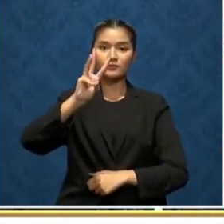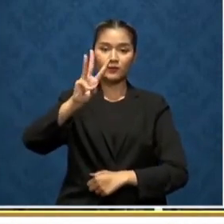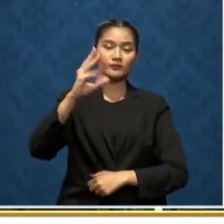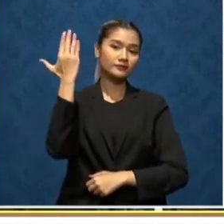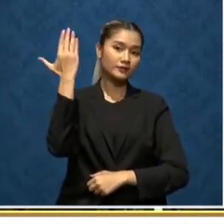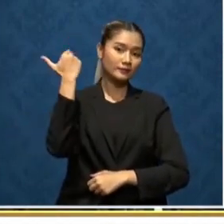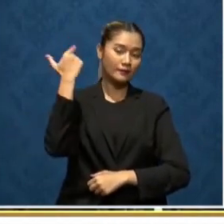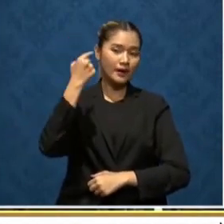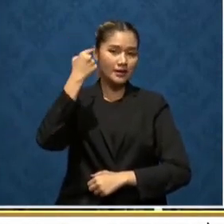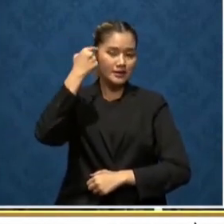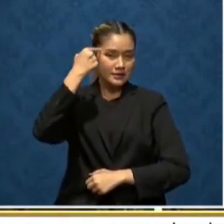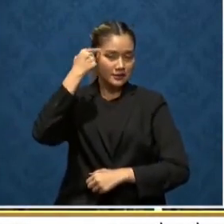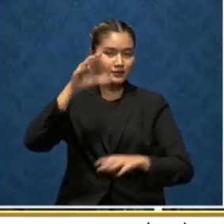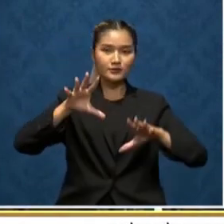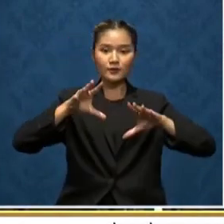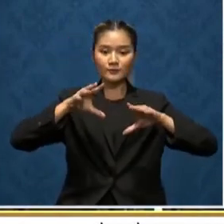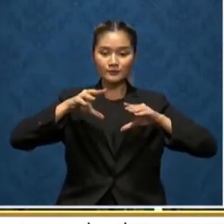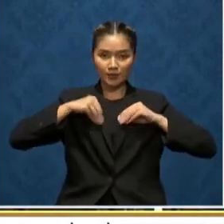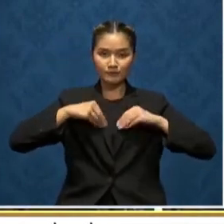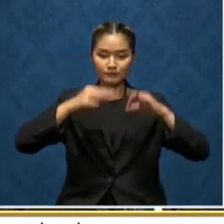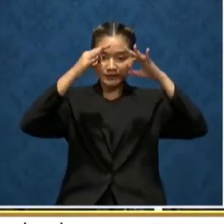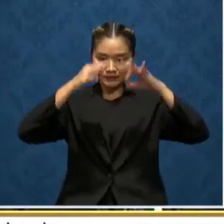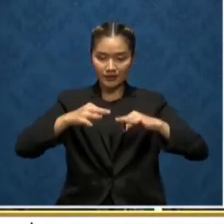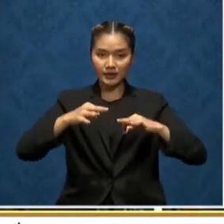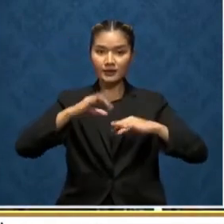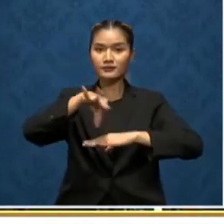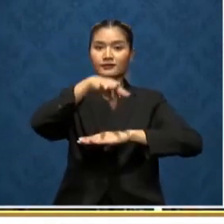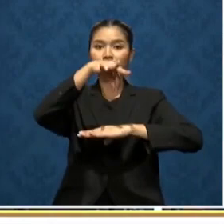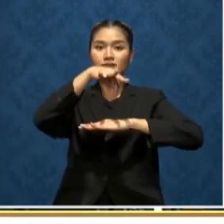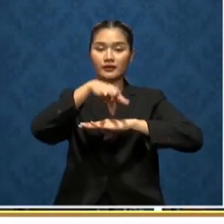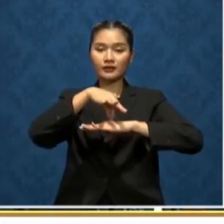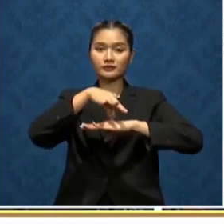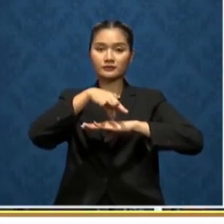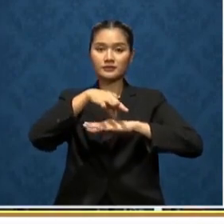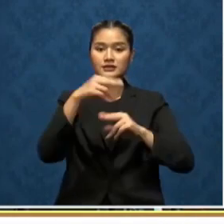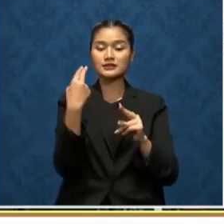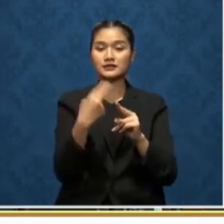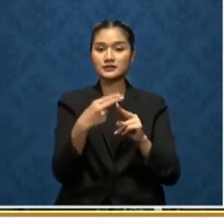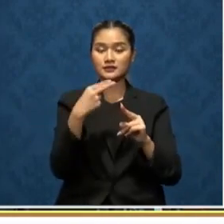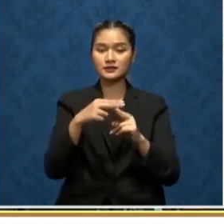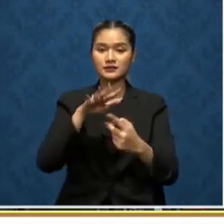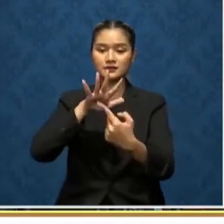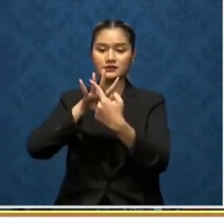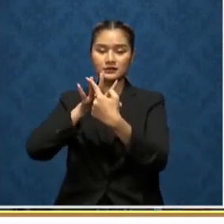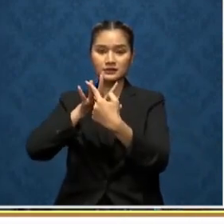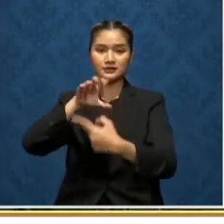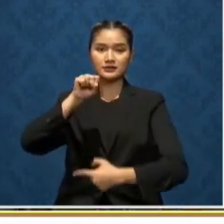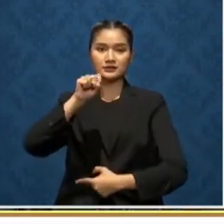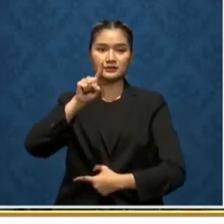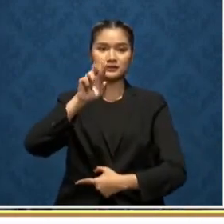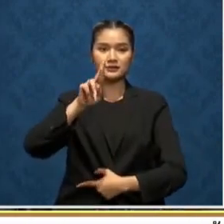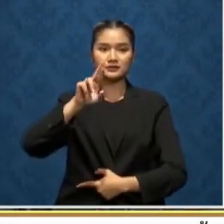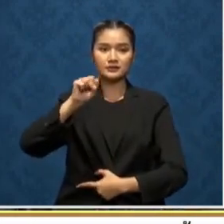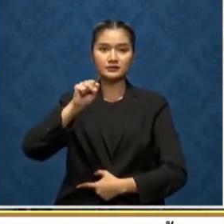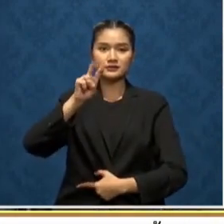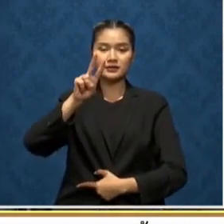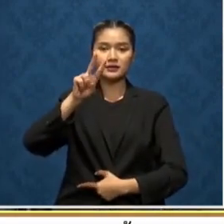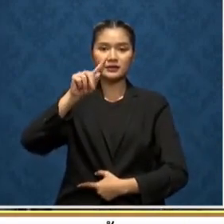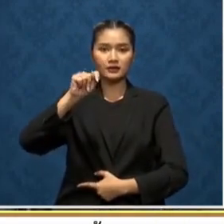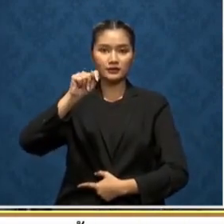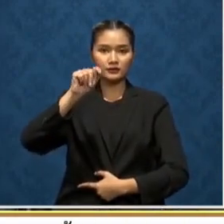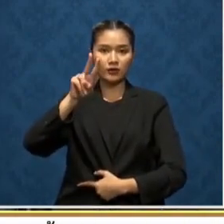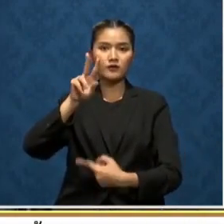2566เห็นชอบด้วยในการแต่งตั้งนายเศรษฐาทวีสินเป็นนายกรัฐมนตรี